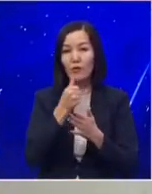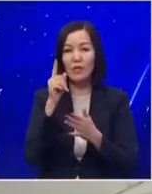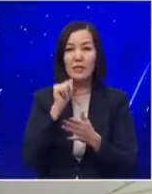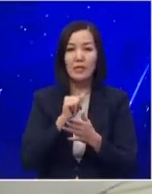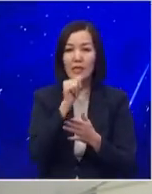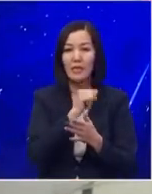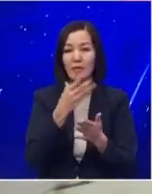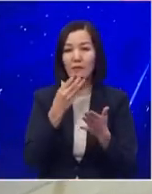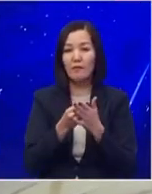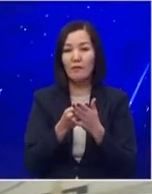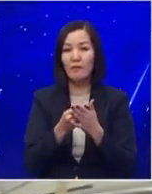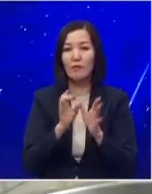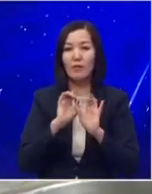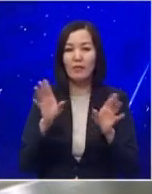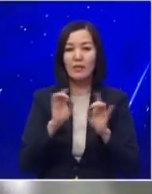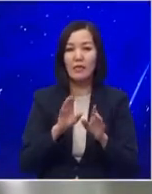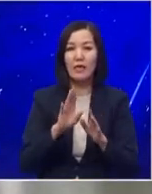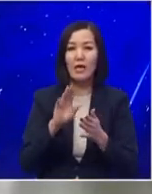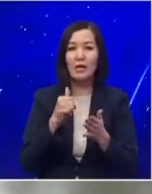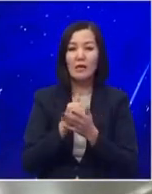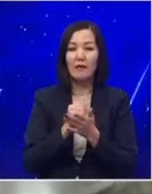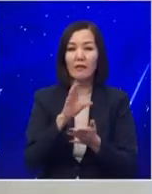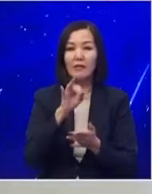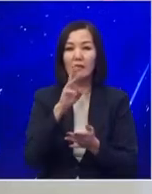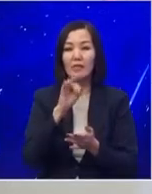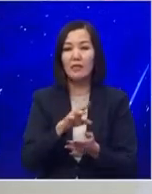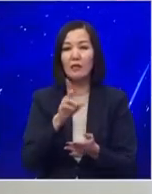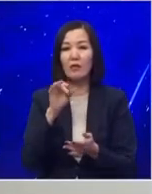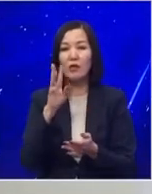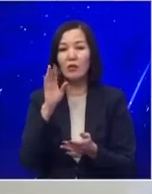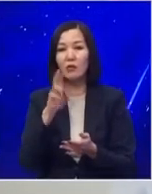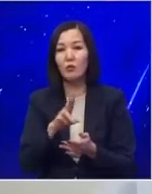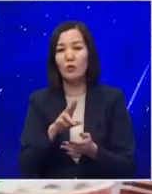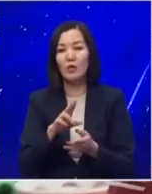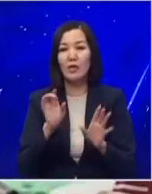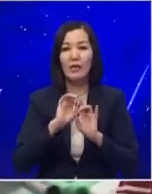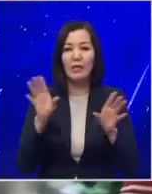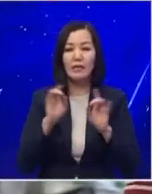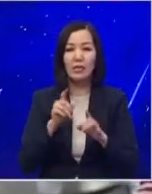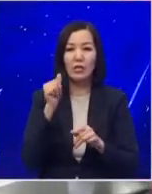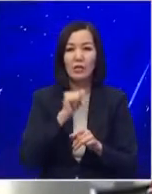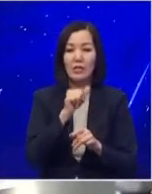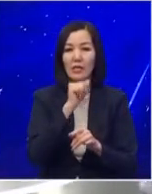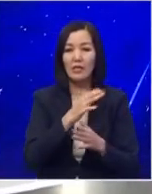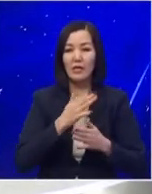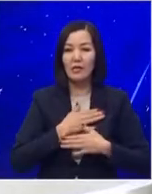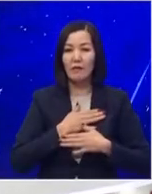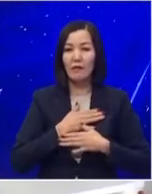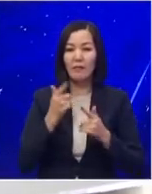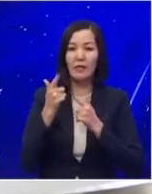приготовления сегодня поделится с нами шеф-повар сети ресторанов ланджоу фарида жалко ибо его скелет нашего приготовление